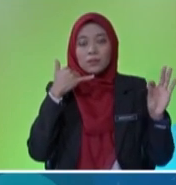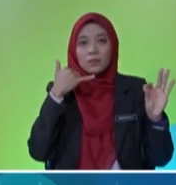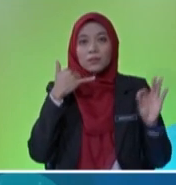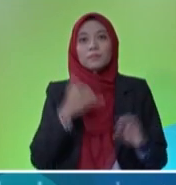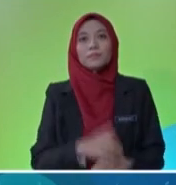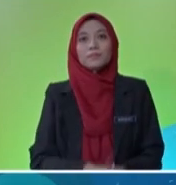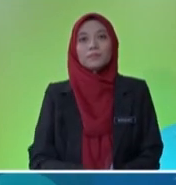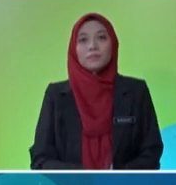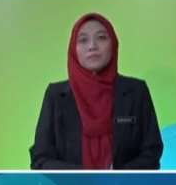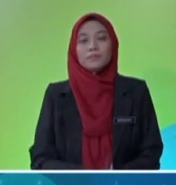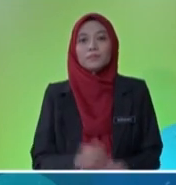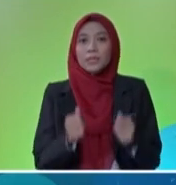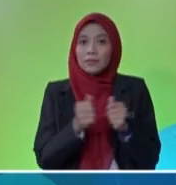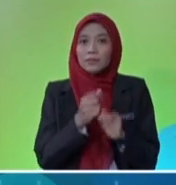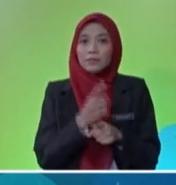itu